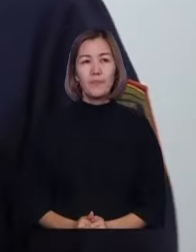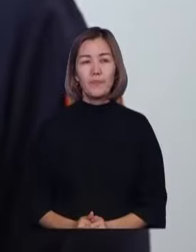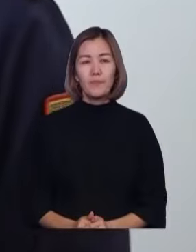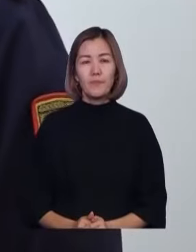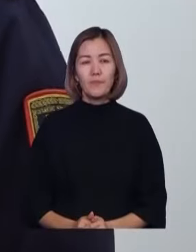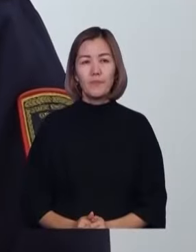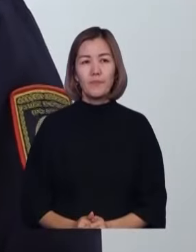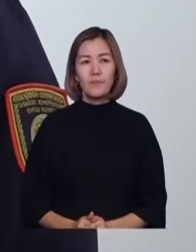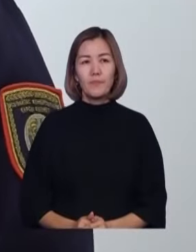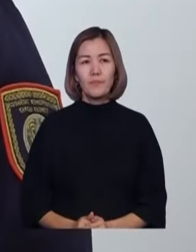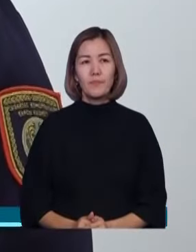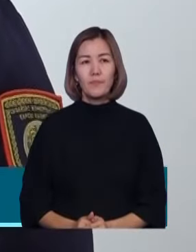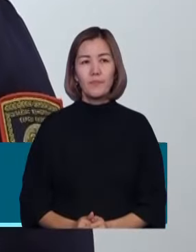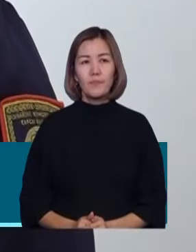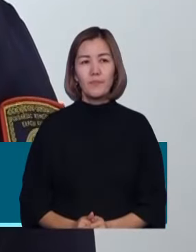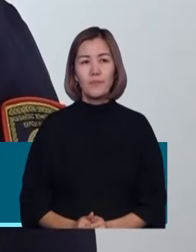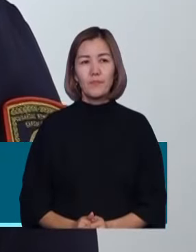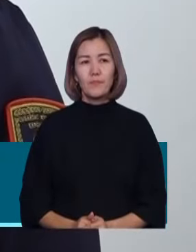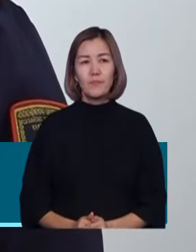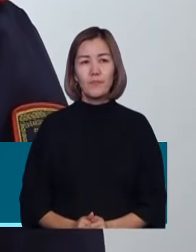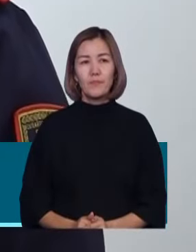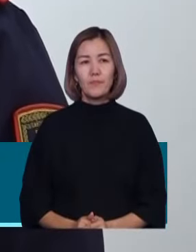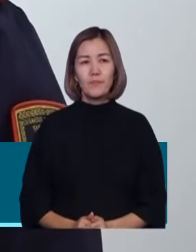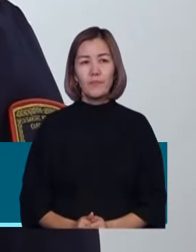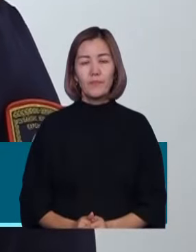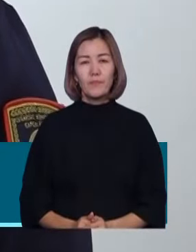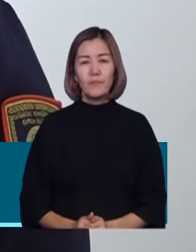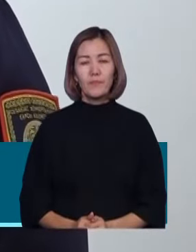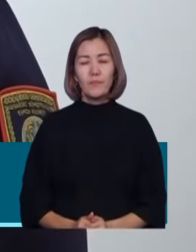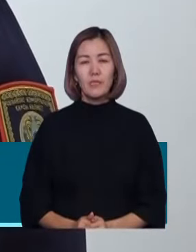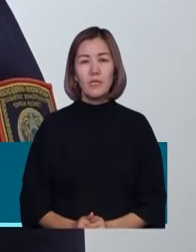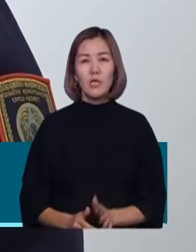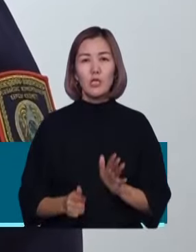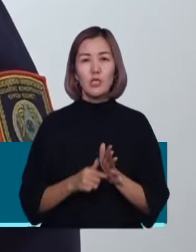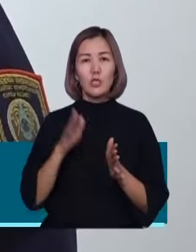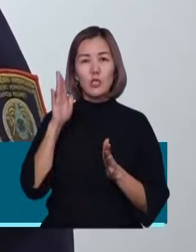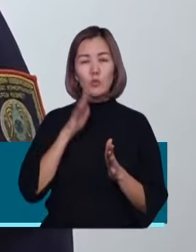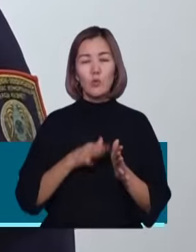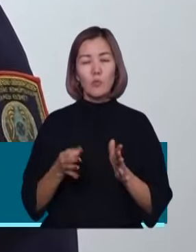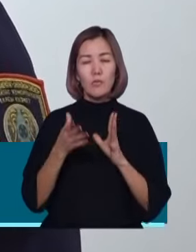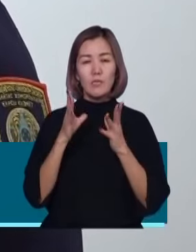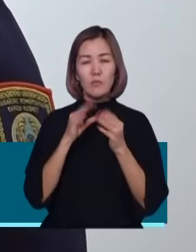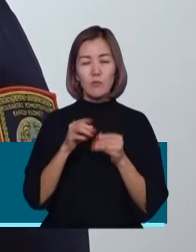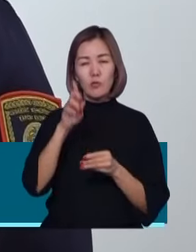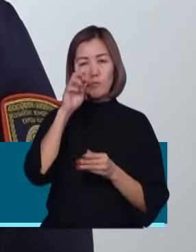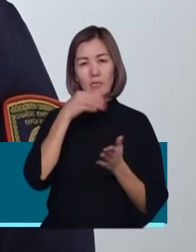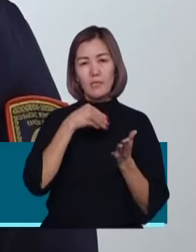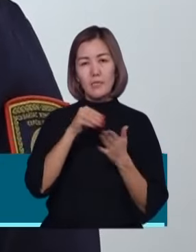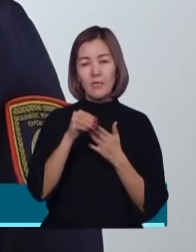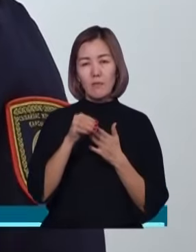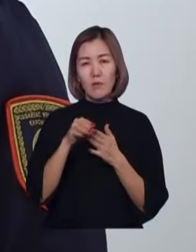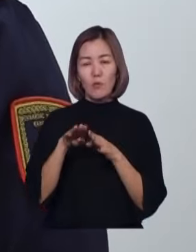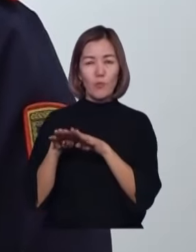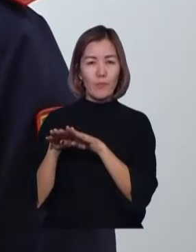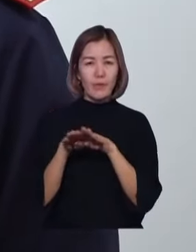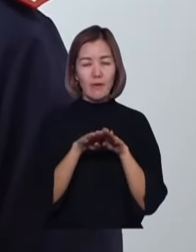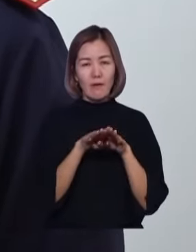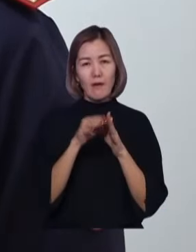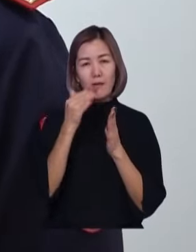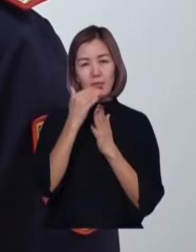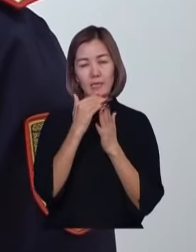В рамках системы единого окна государственных закупок Жетісу облысы бойынша мемлекеттік сатып алудың бірыңғай терезесі